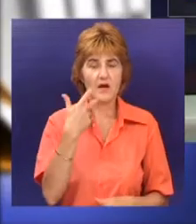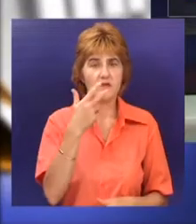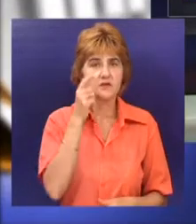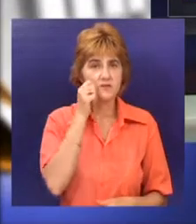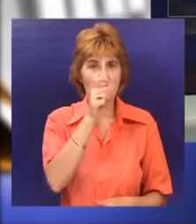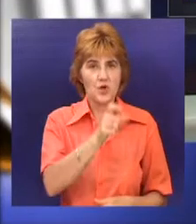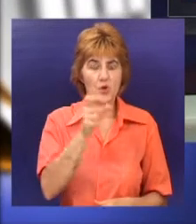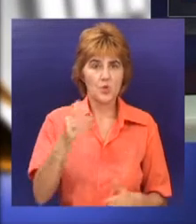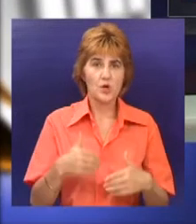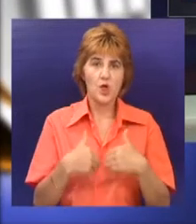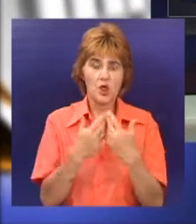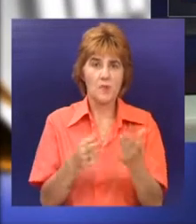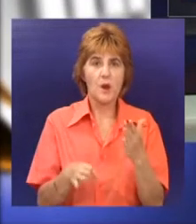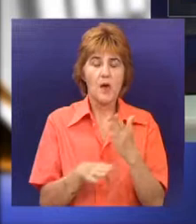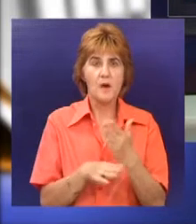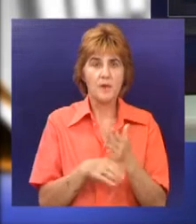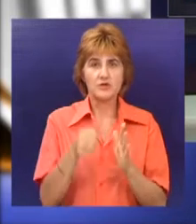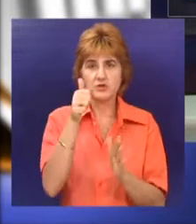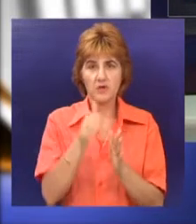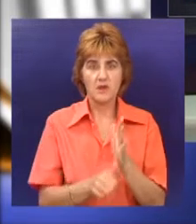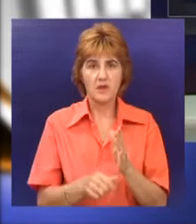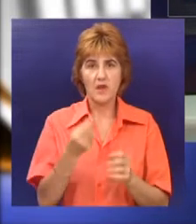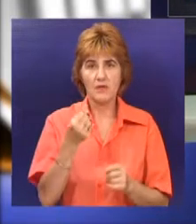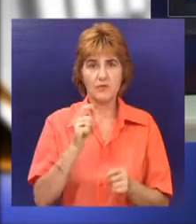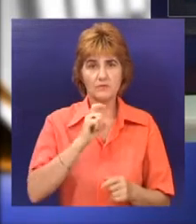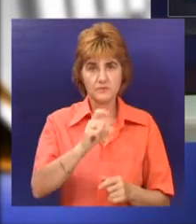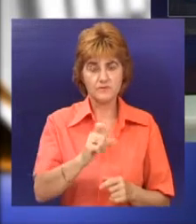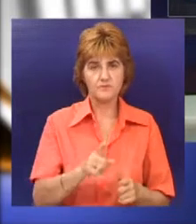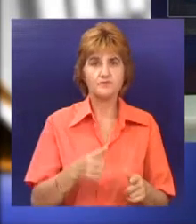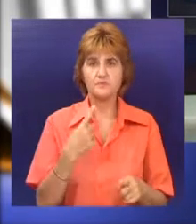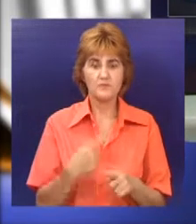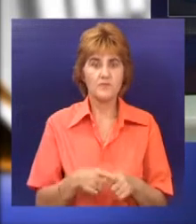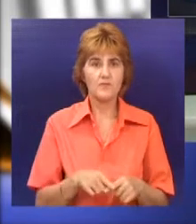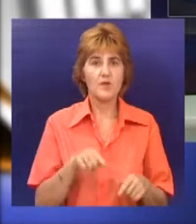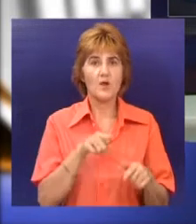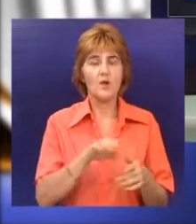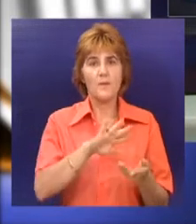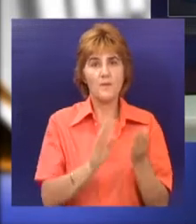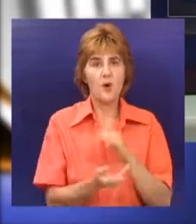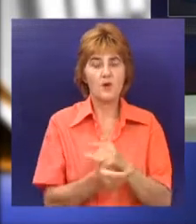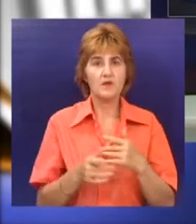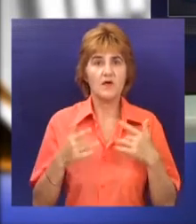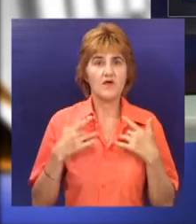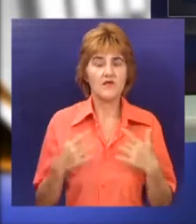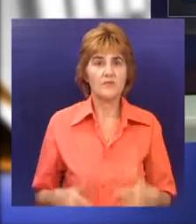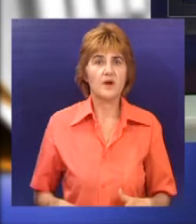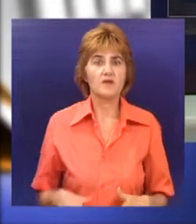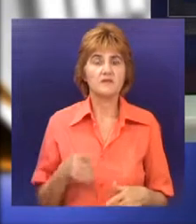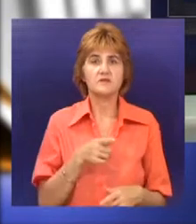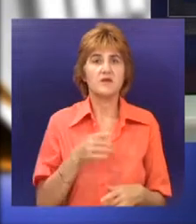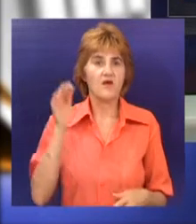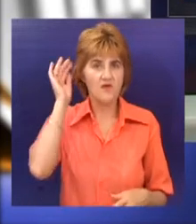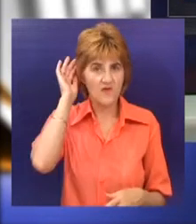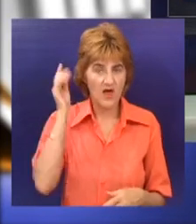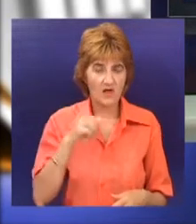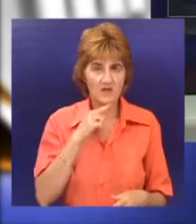Trideset Subotičana dobilo je jednokratnu pomoć za samozapošljavanje. Potpredsjednica vlade Srbije Verica Kalanović, predsjednik vlade Vojvodine Bojan